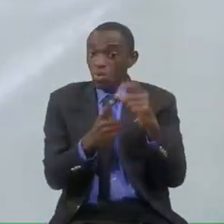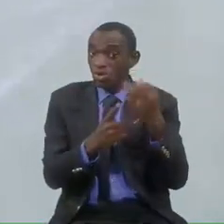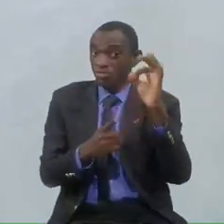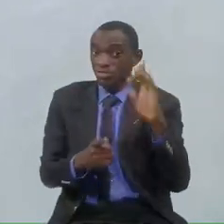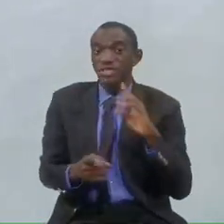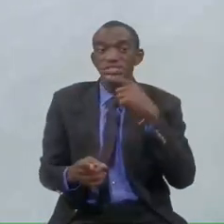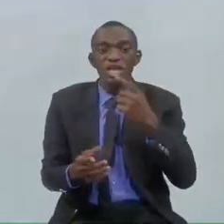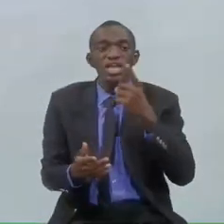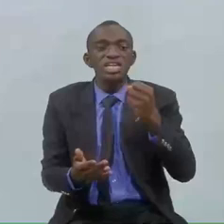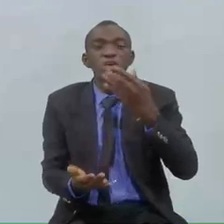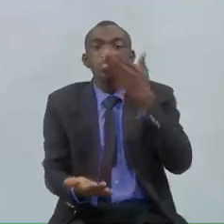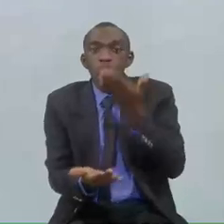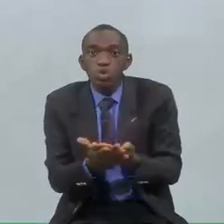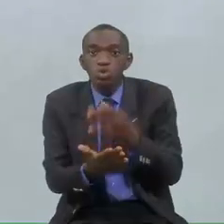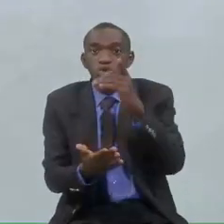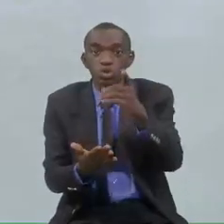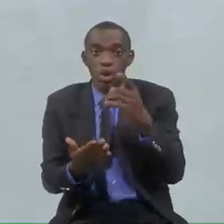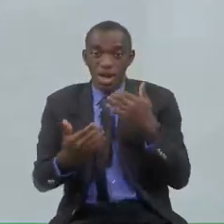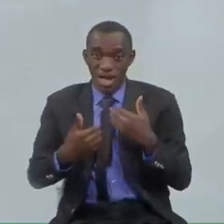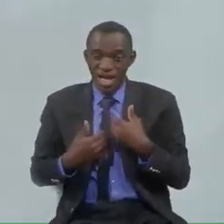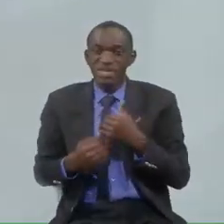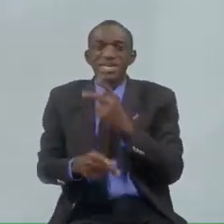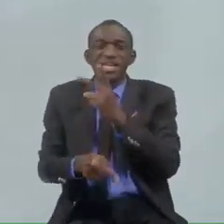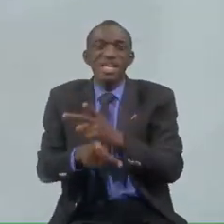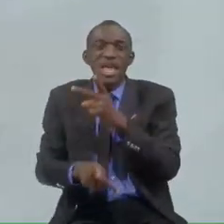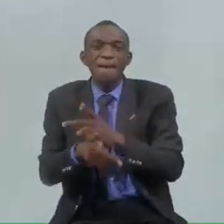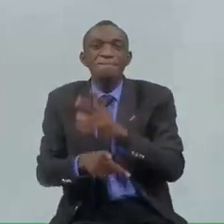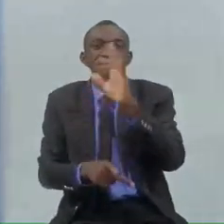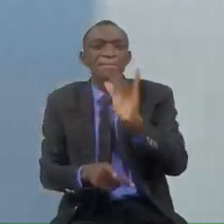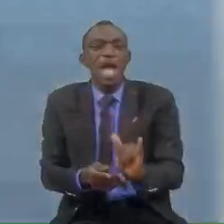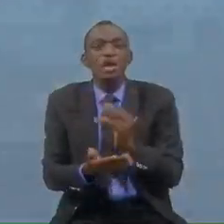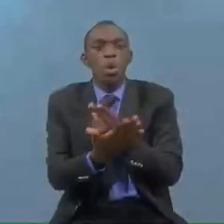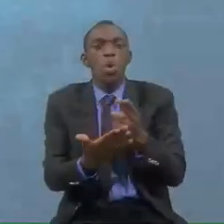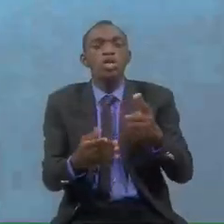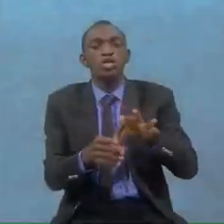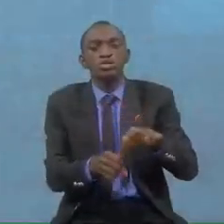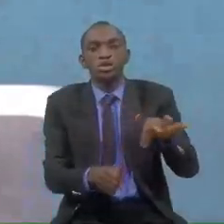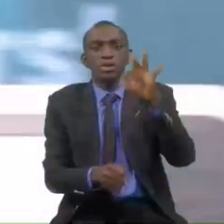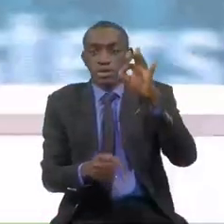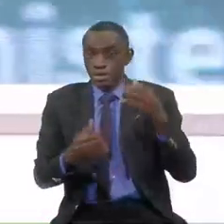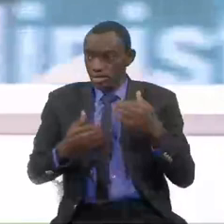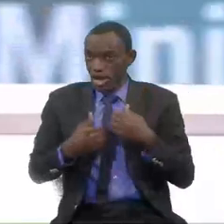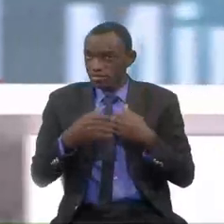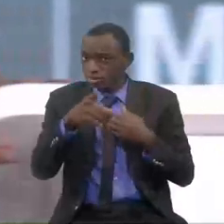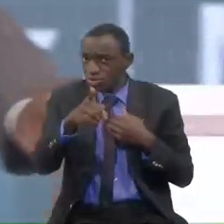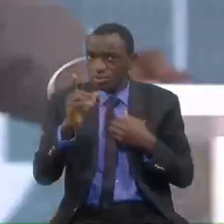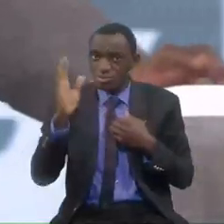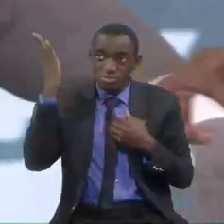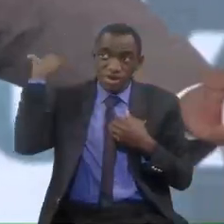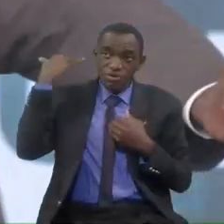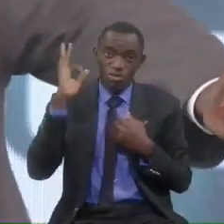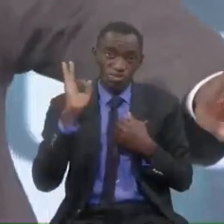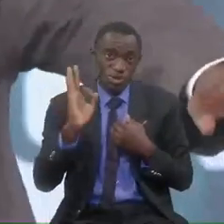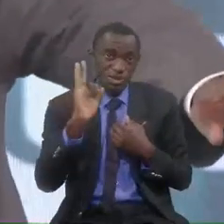le Saint-Esprit. Alors, est-ce que vous prêchez la repentance? Est-ce que vous faites cela encore? Est-ce que vous prêchez la